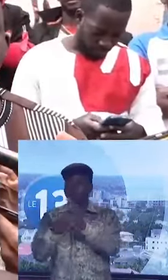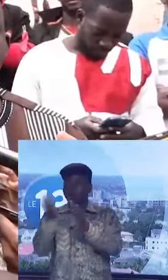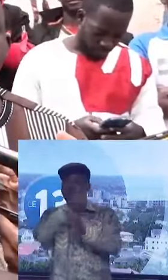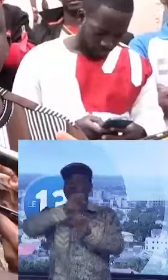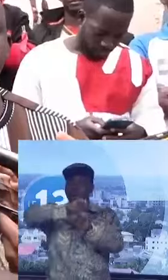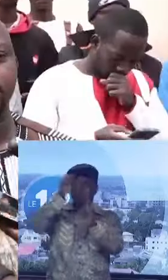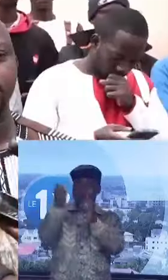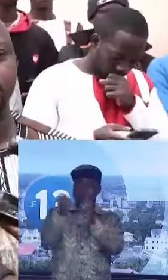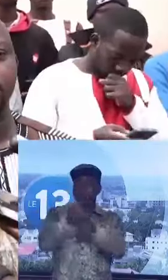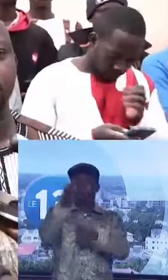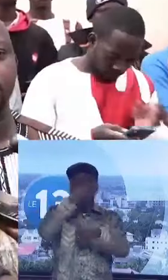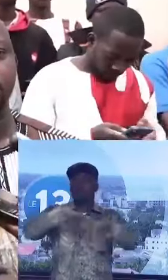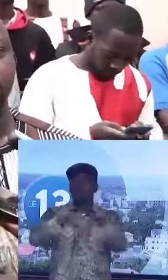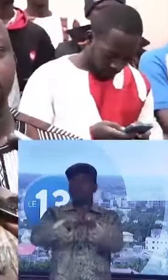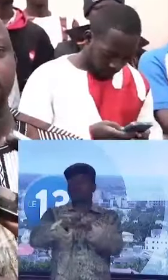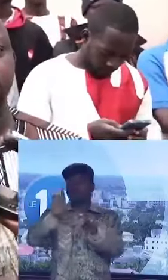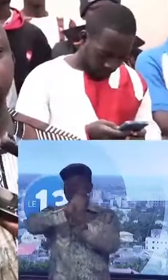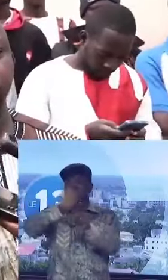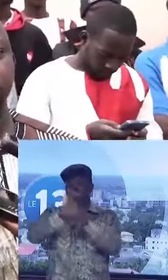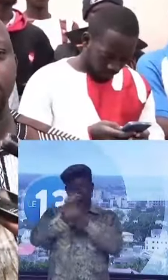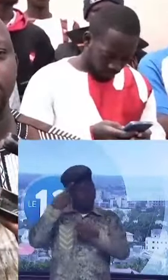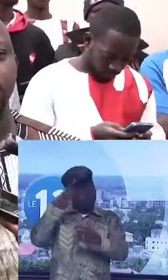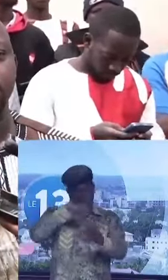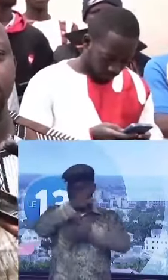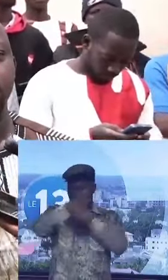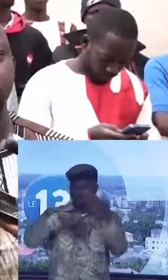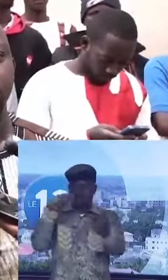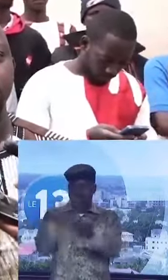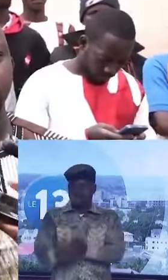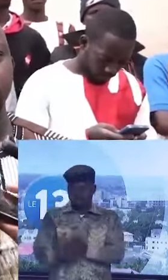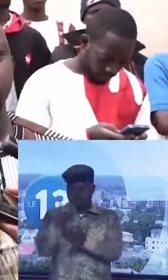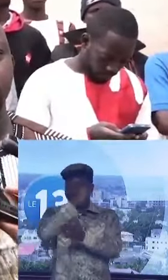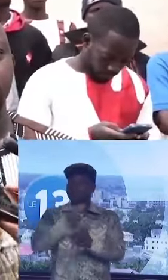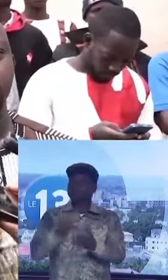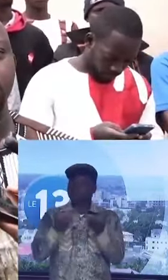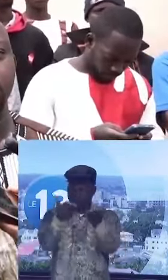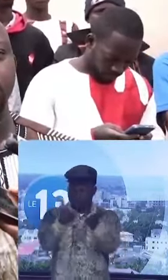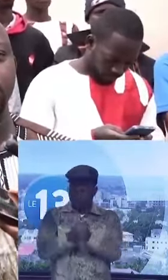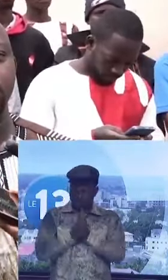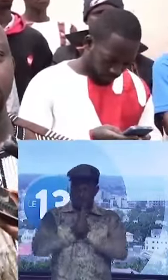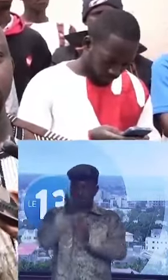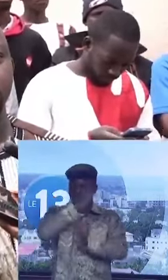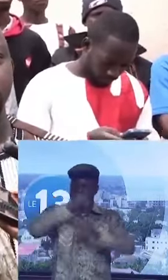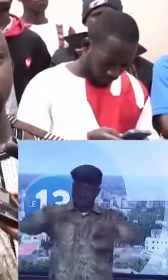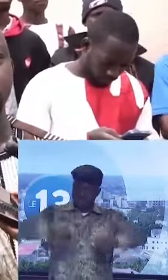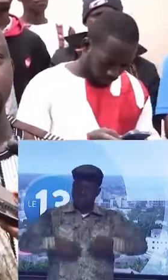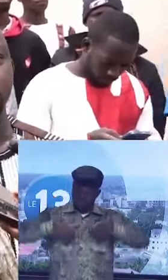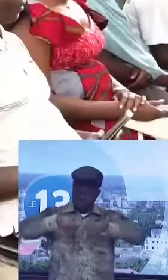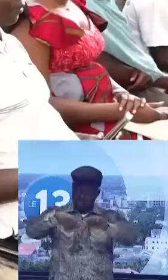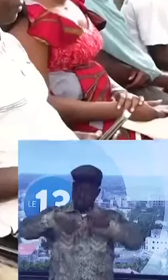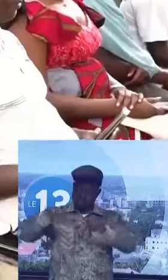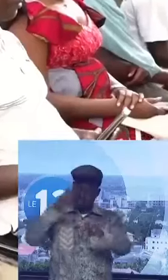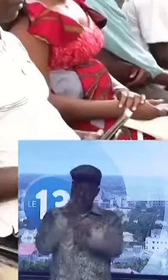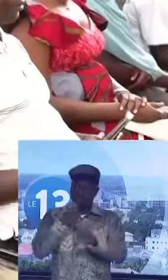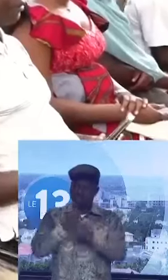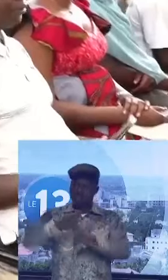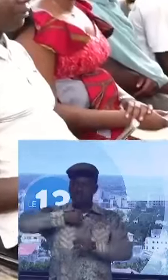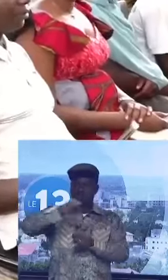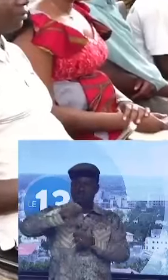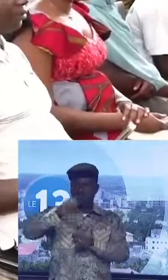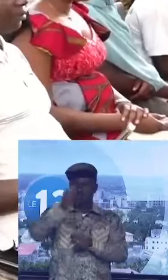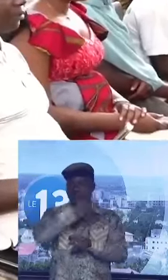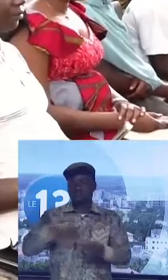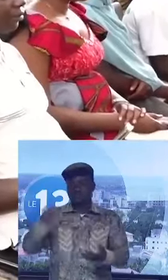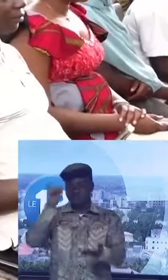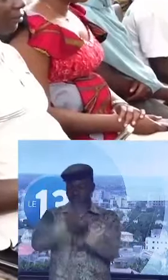au plan culturel. Et donc pour toutes ces raisons, c'est de demander aux jeunes de continuer d'être les moteurs du développement qu'ils sont actuellement. Ce cadre de